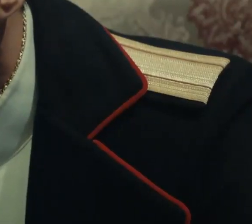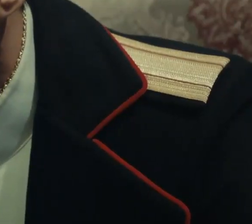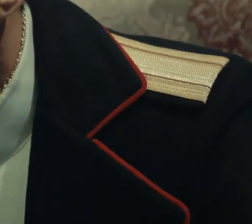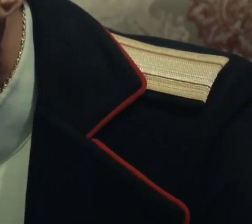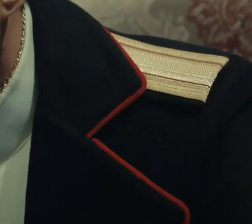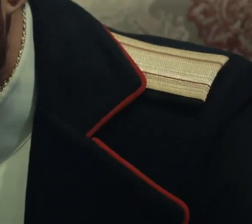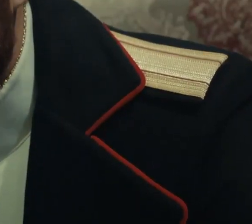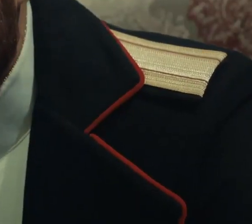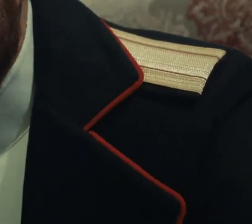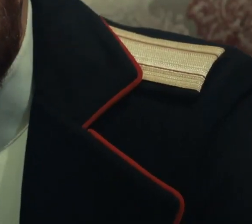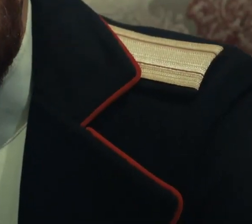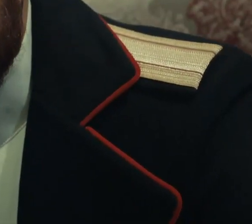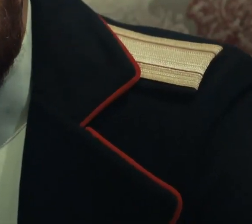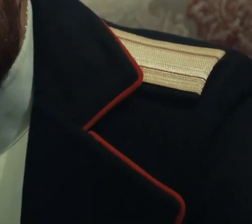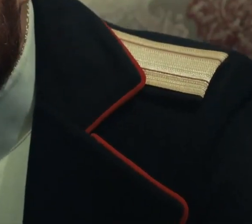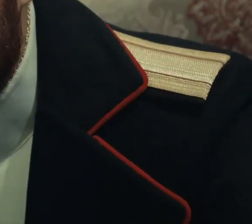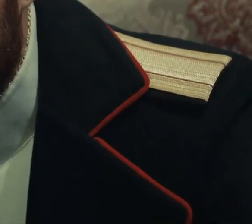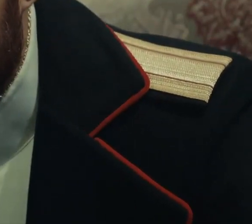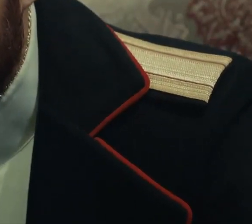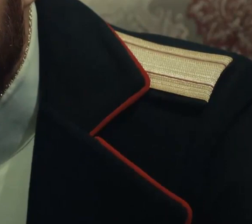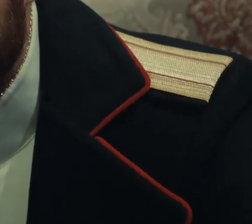sıkıntısından kafa sallayıp nefesini boşalttı.